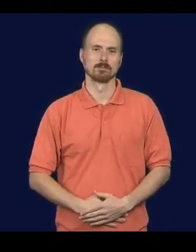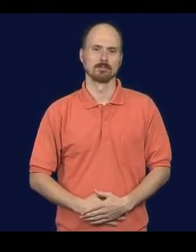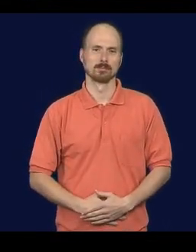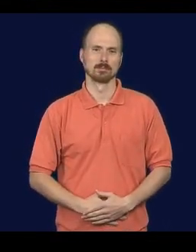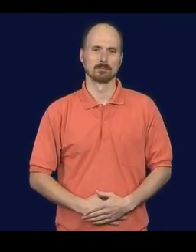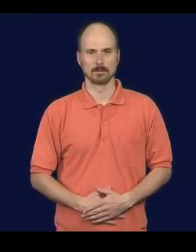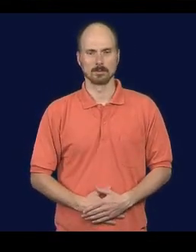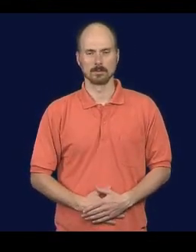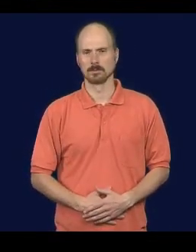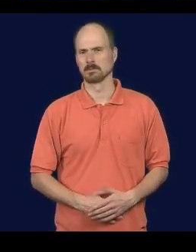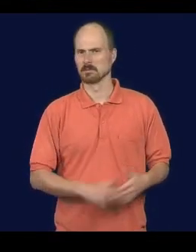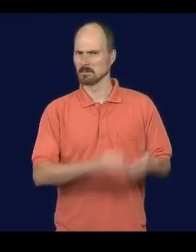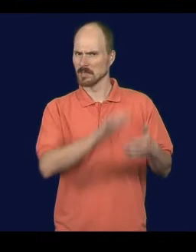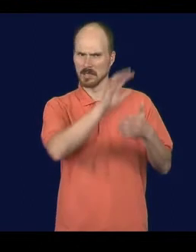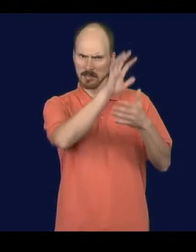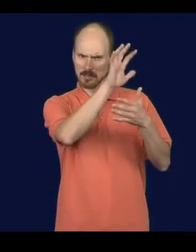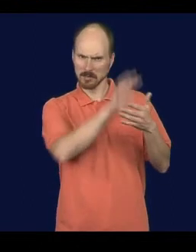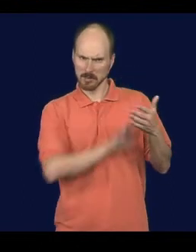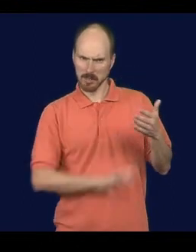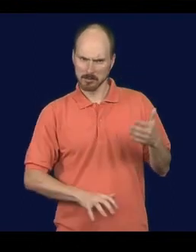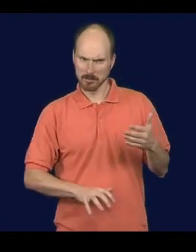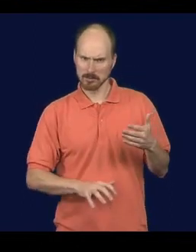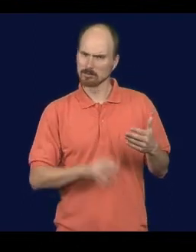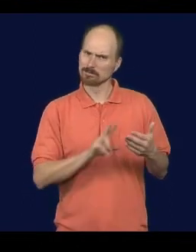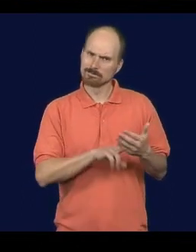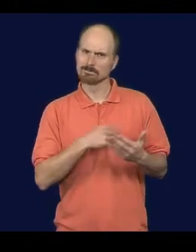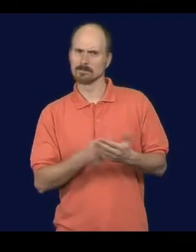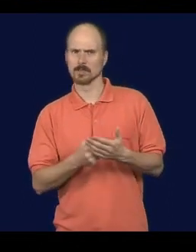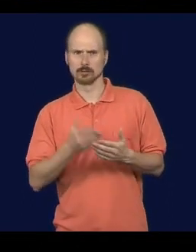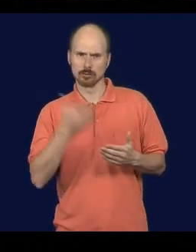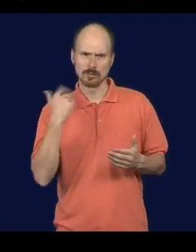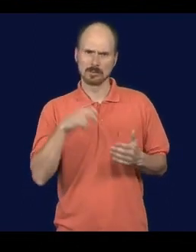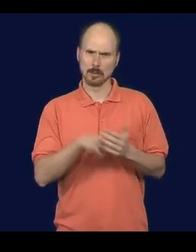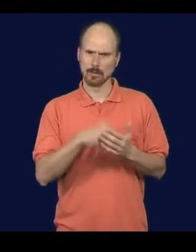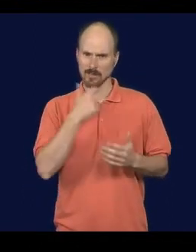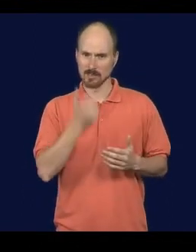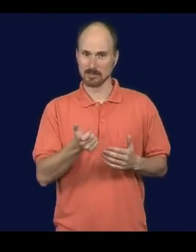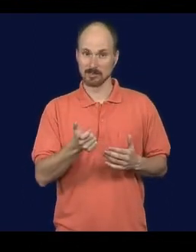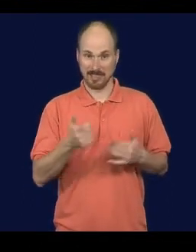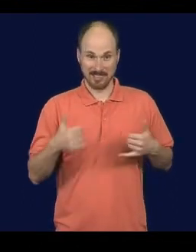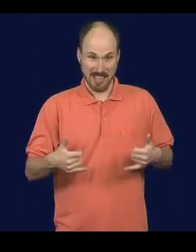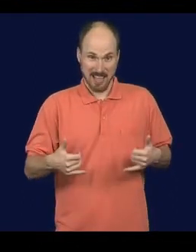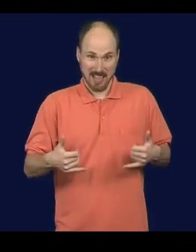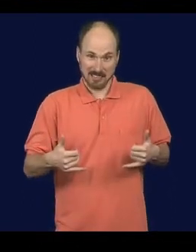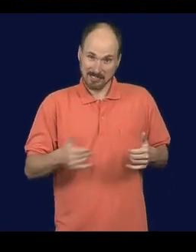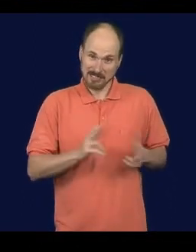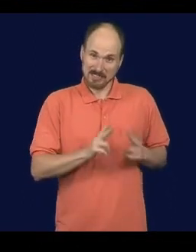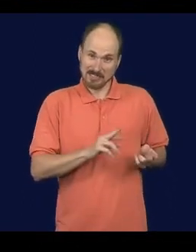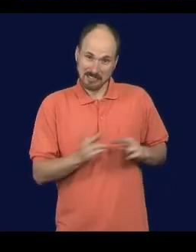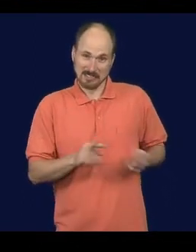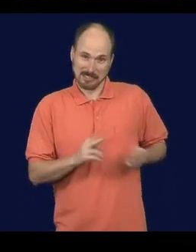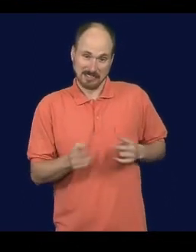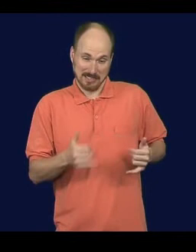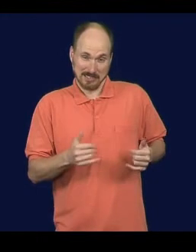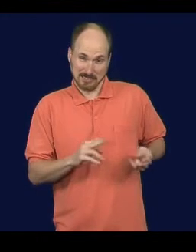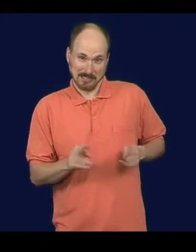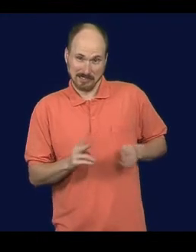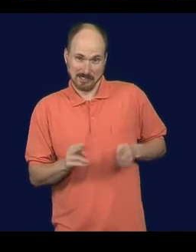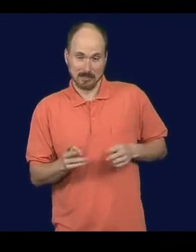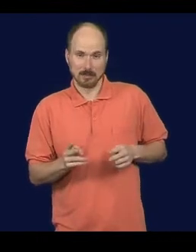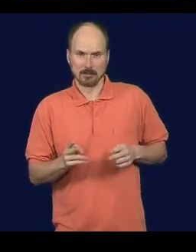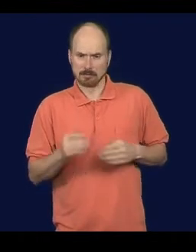Dobrý den, já bych se chtěl zeptat, co vás přivedlo k tomu vytvořit tuhle aplikaci, protože mně se zdá, že to děláte jenom se jako z pouhého